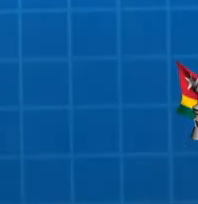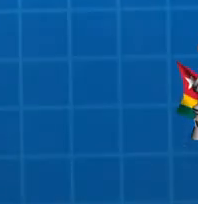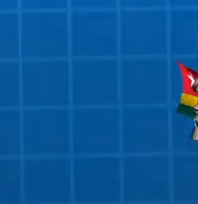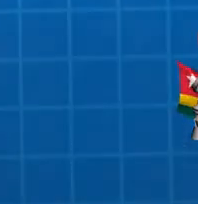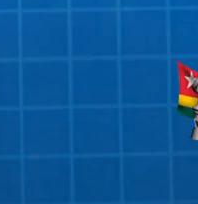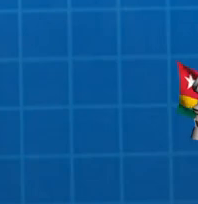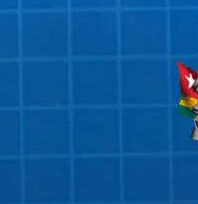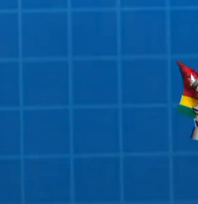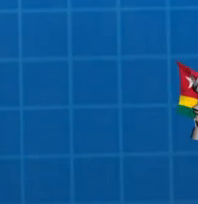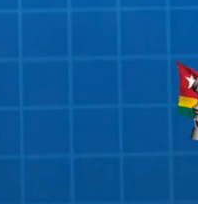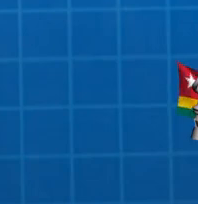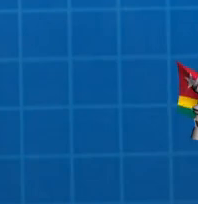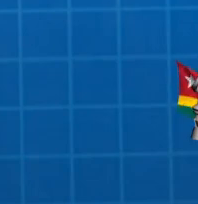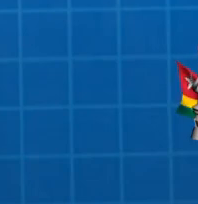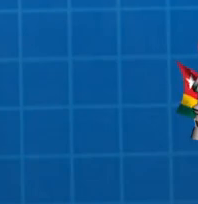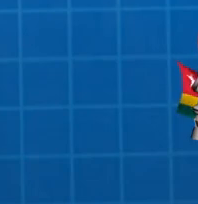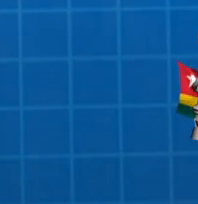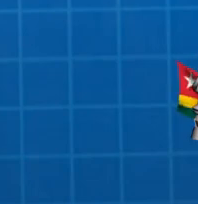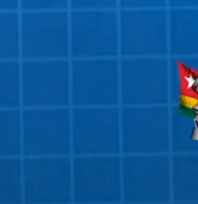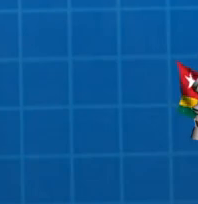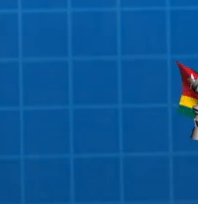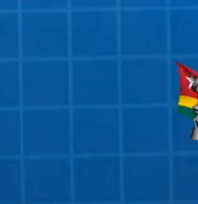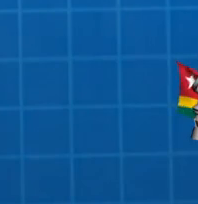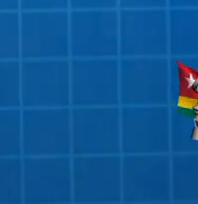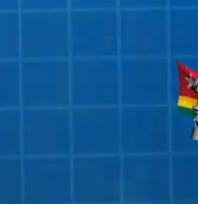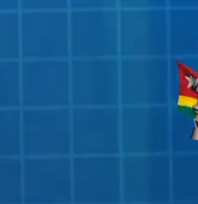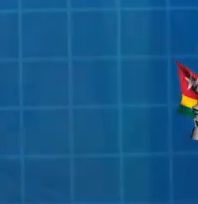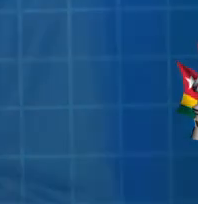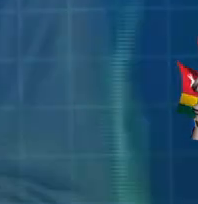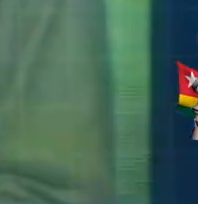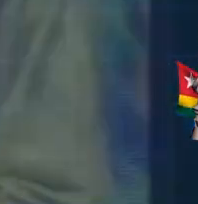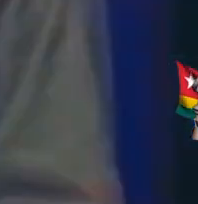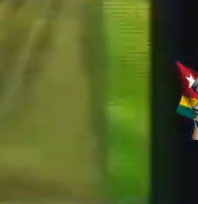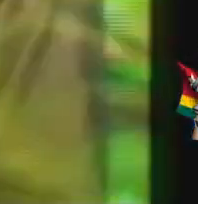Mais oui, il n'y a rien de plus joli.